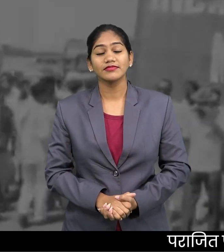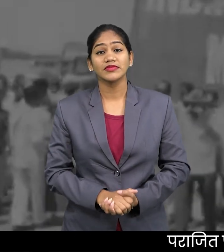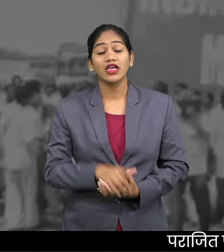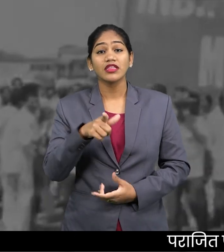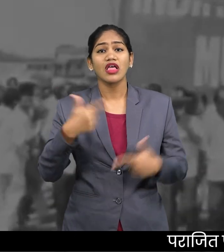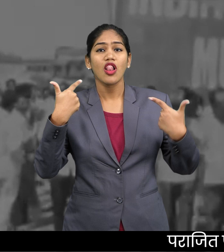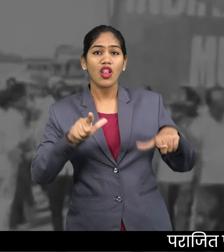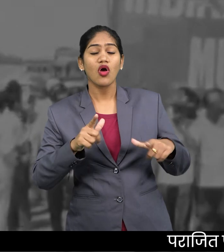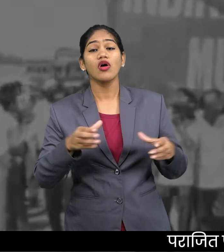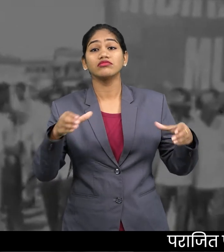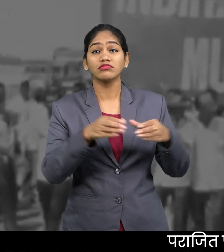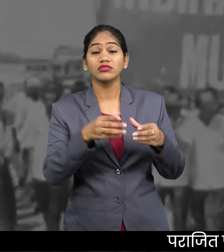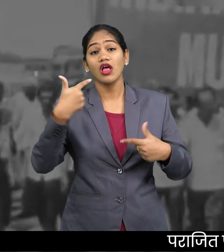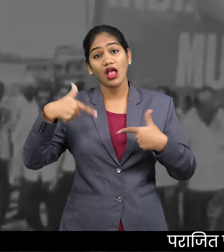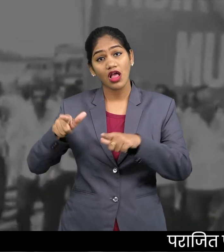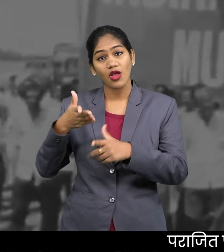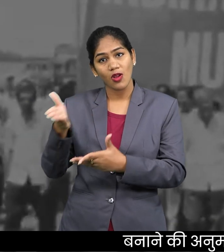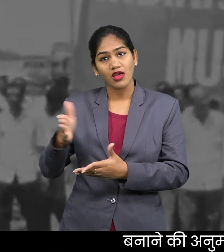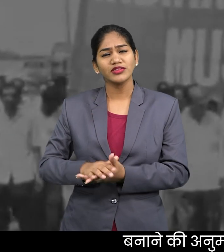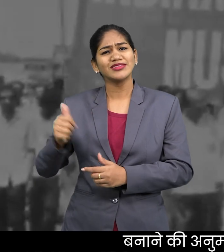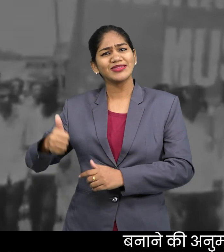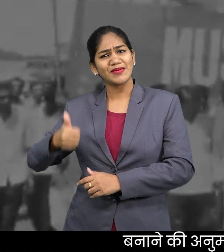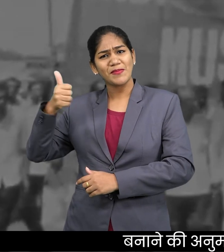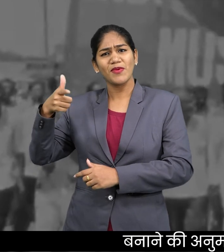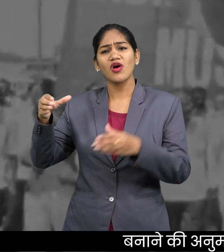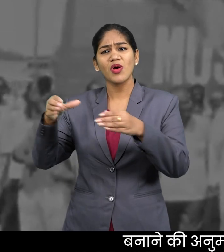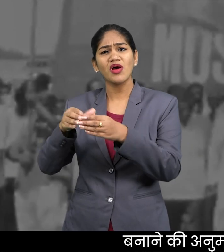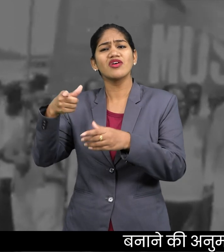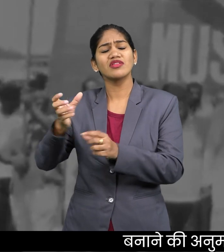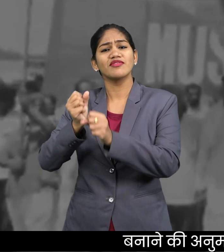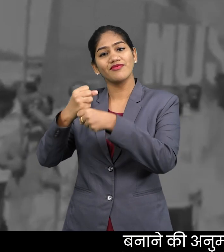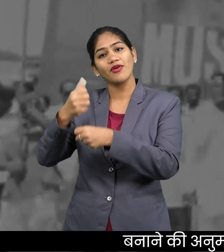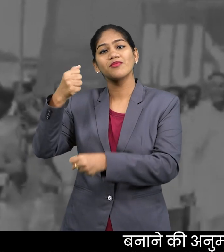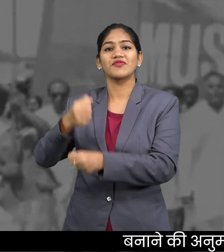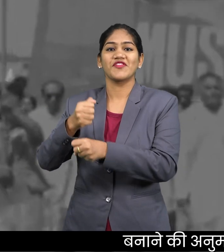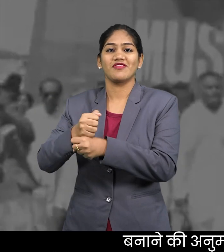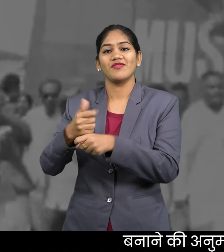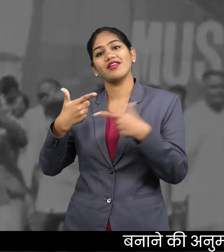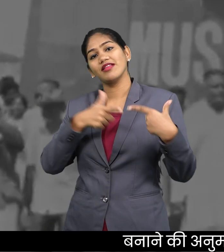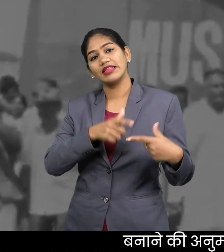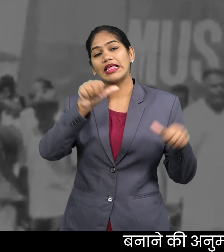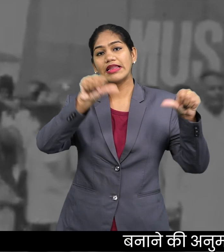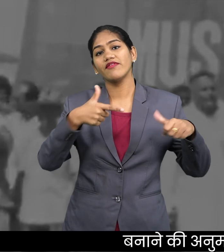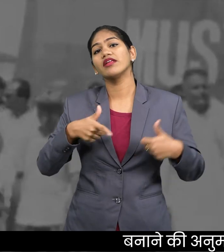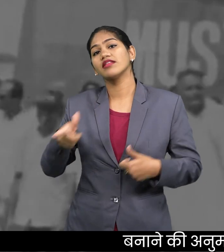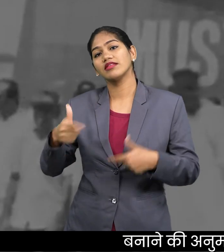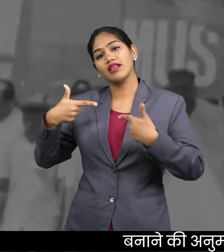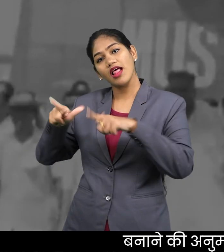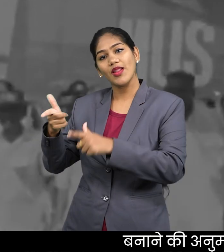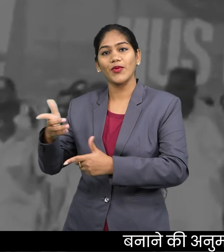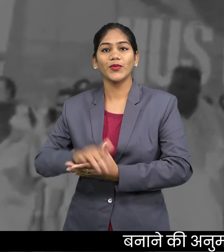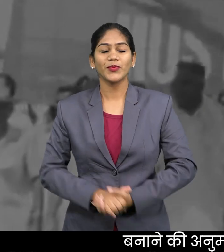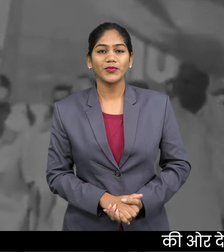पराजित पार्टी ने बहुमत पार्टी को सरकार बनाने की अनुमति दी। एक प्रतिस्पर्धी